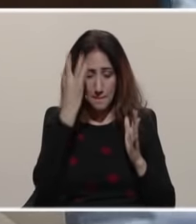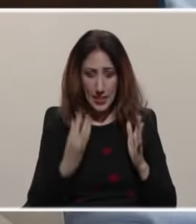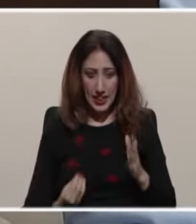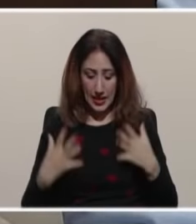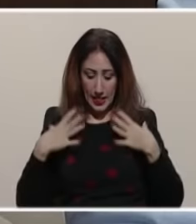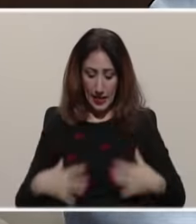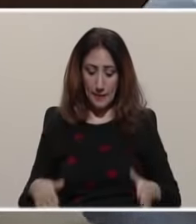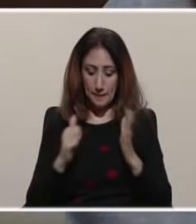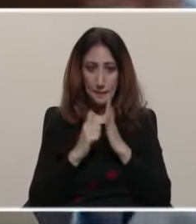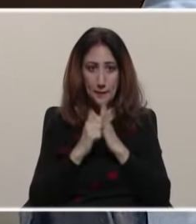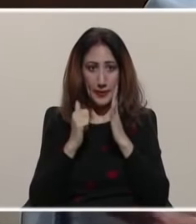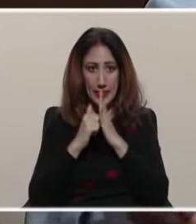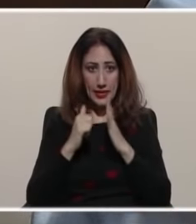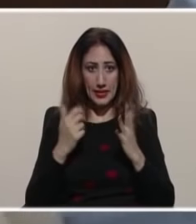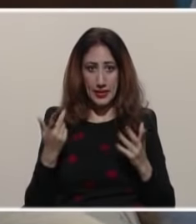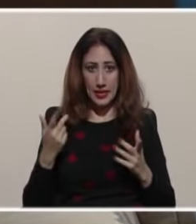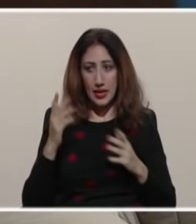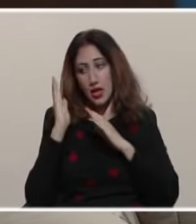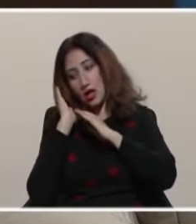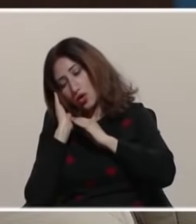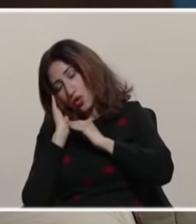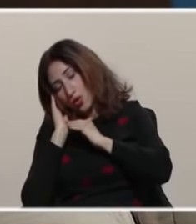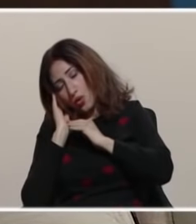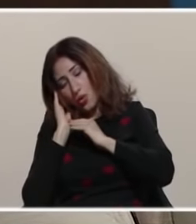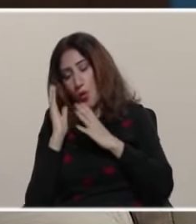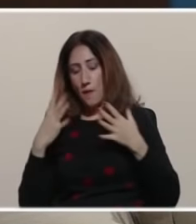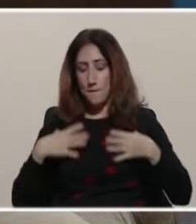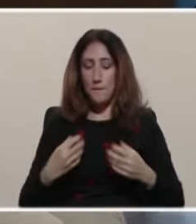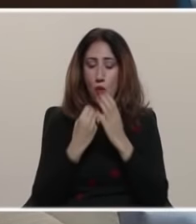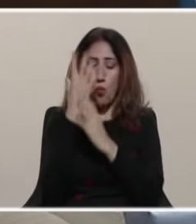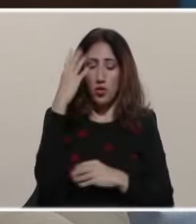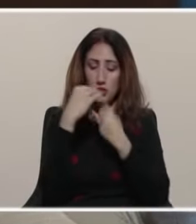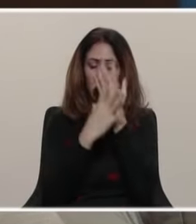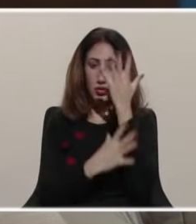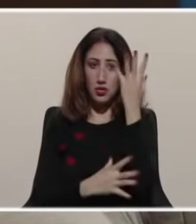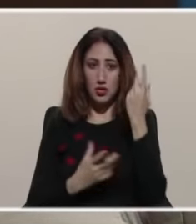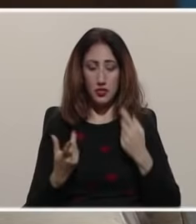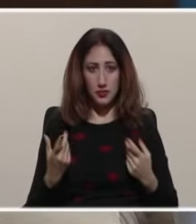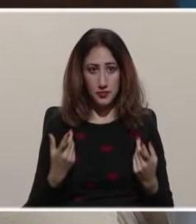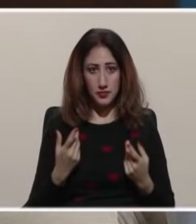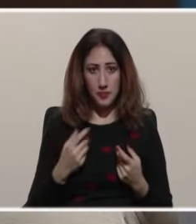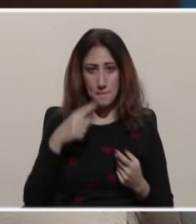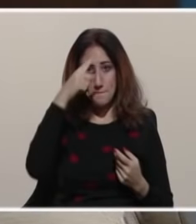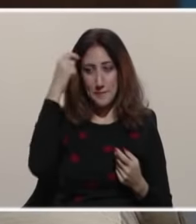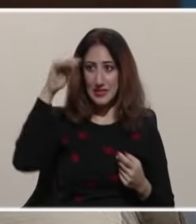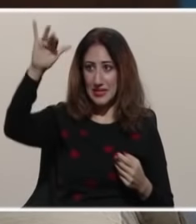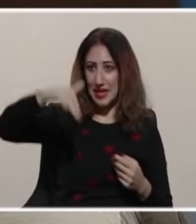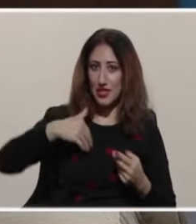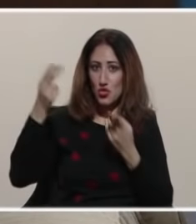البيت، أقوم من ثياب النوم طاهرة وكل حاجة، أتوضى وأصلي طب لو جاني حد حبيبي